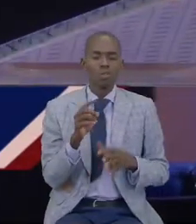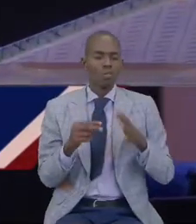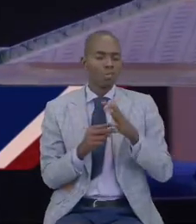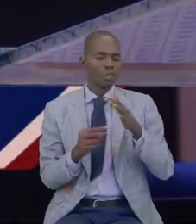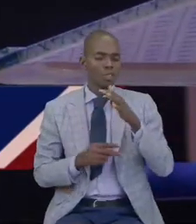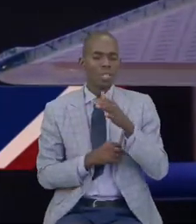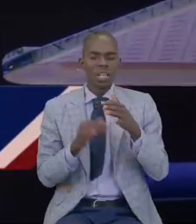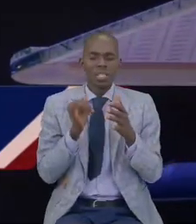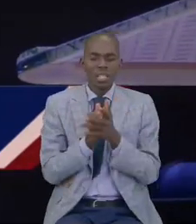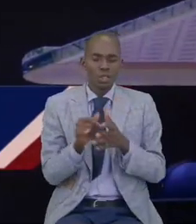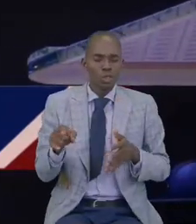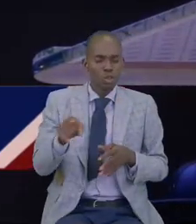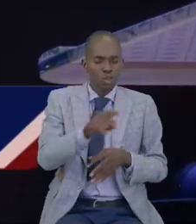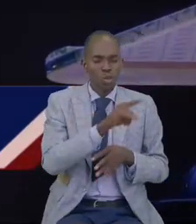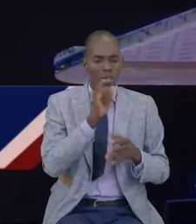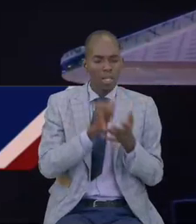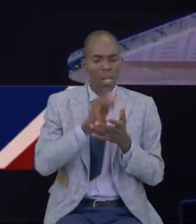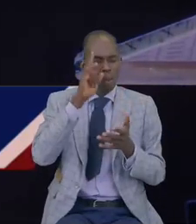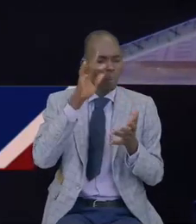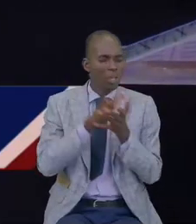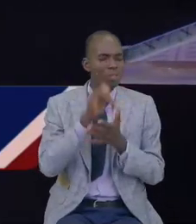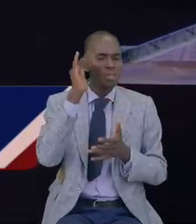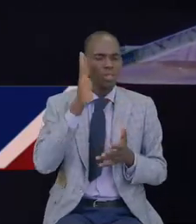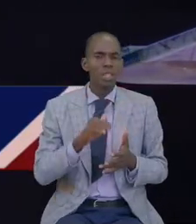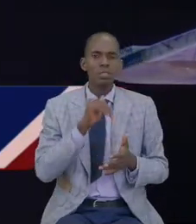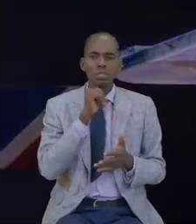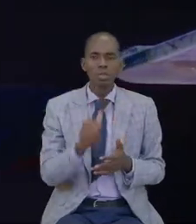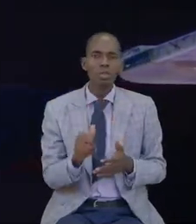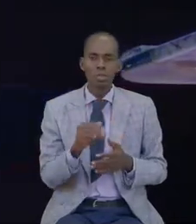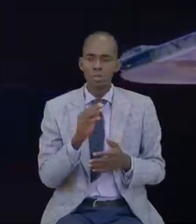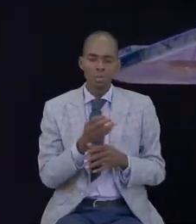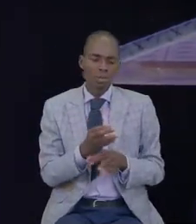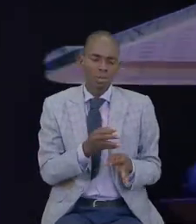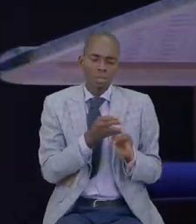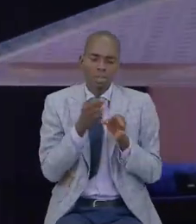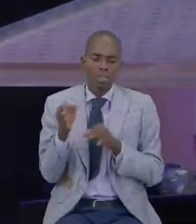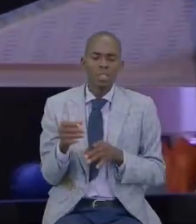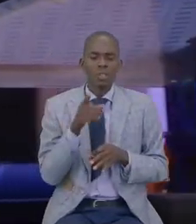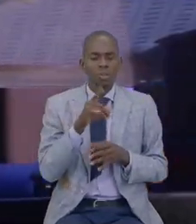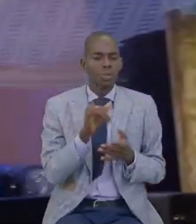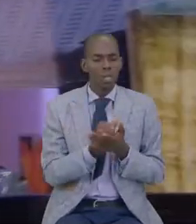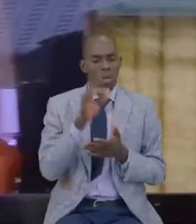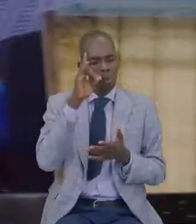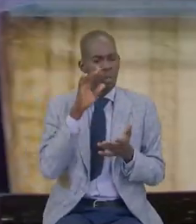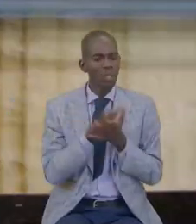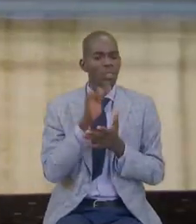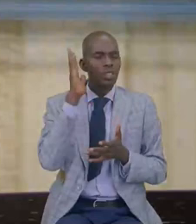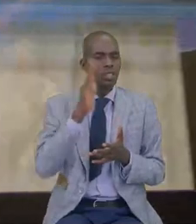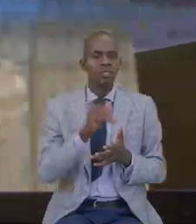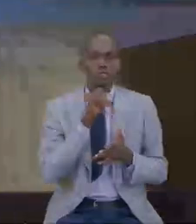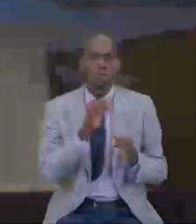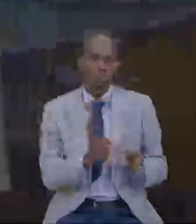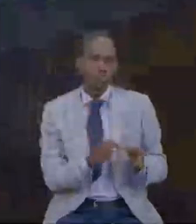Celui qui la prendra pour appui n'aura point hâte de fuir. Celui qui la prendra